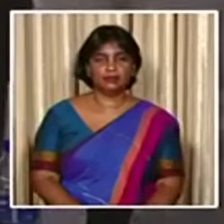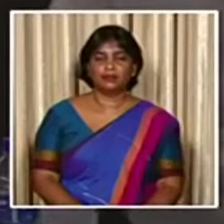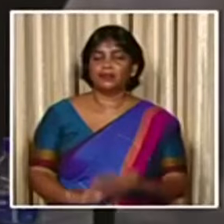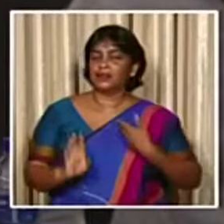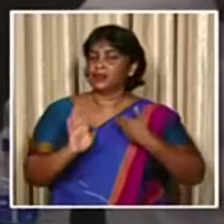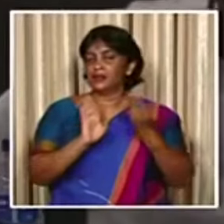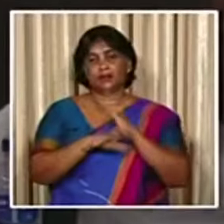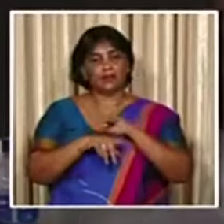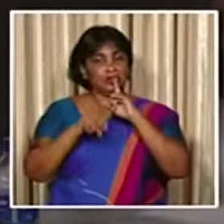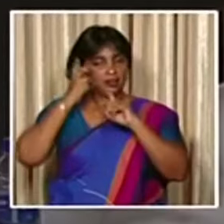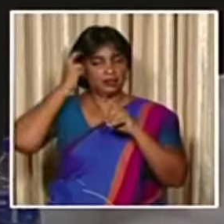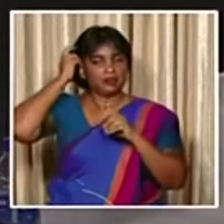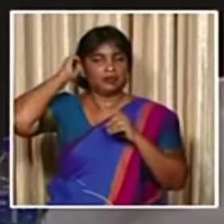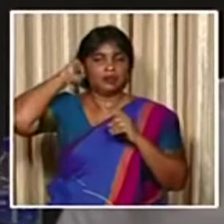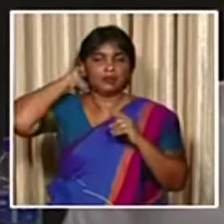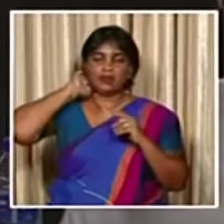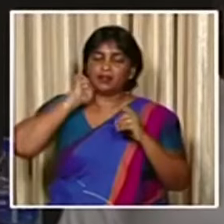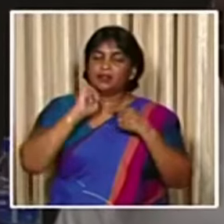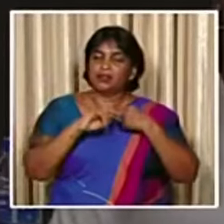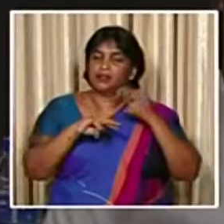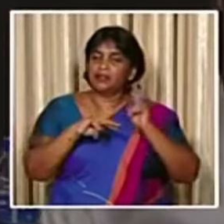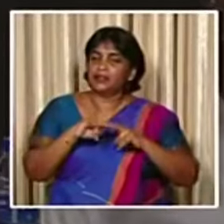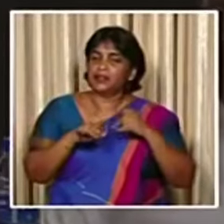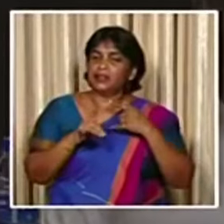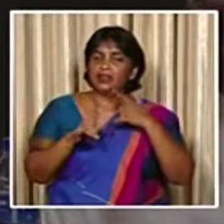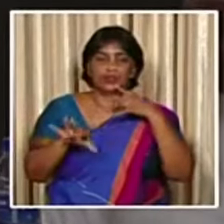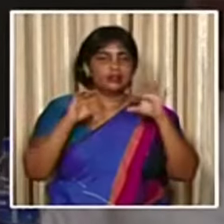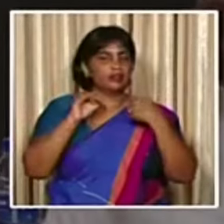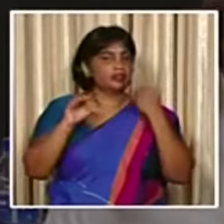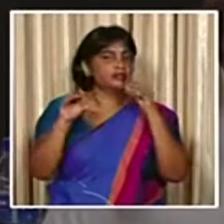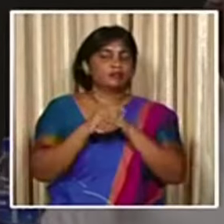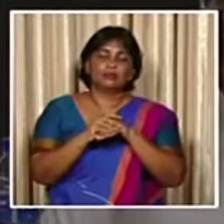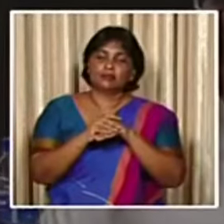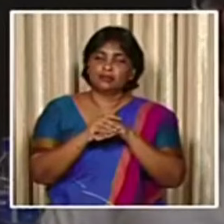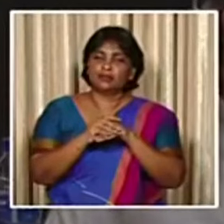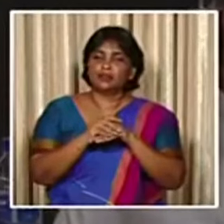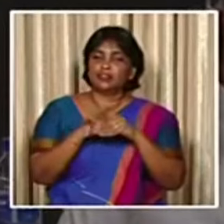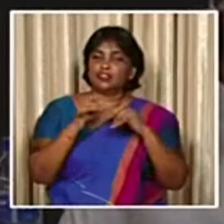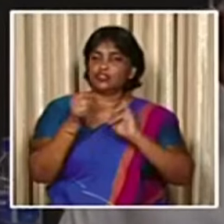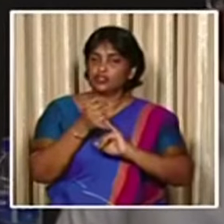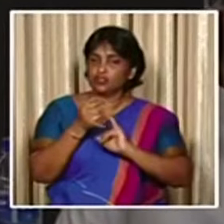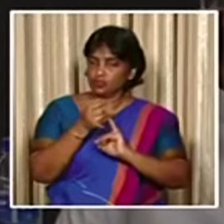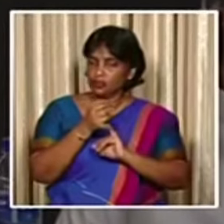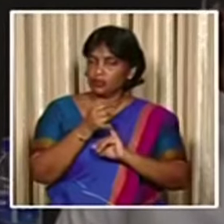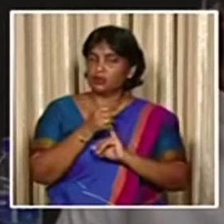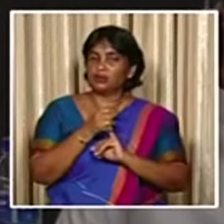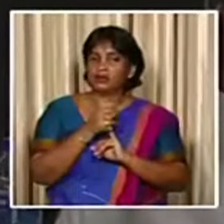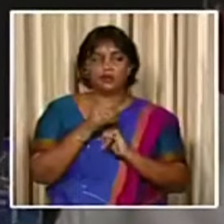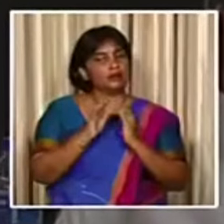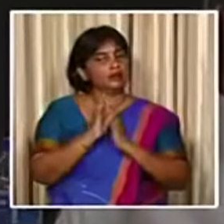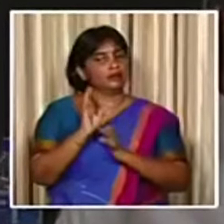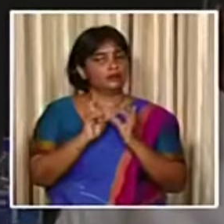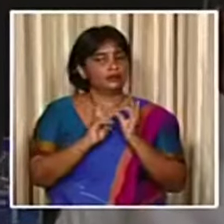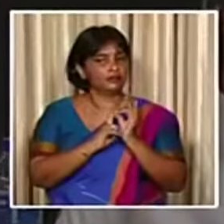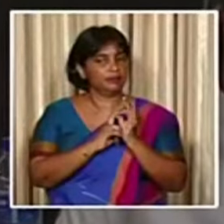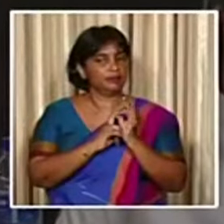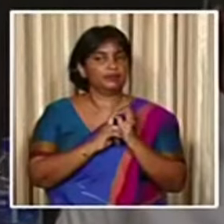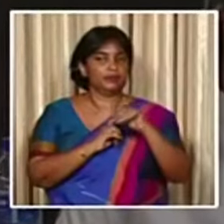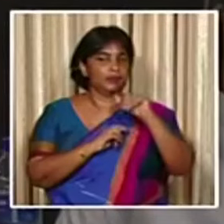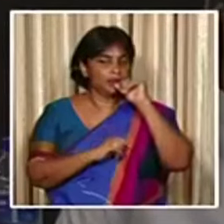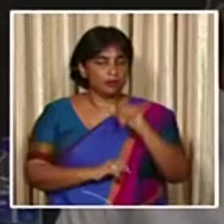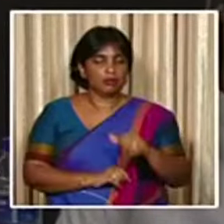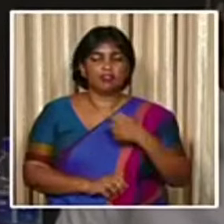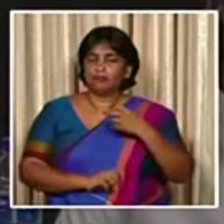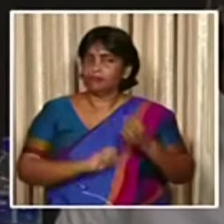ප්‍රථමයෙන් කතා කරපු අපේ හිතවත් වතුකම්කරු ප්‍රදේශය නියෝජනය කරන වඩිවෙල් සුරේෂ් මන්ත්‍රීතුමා